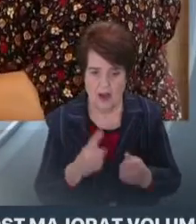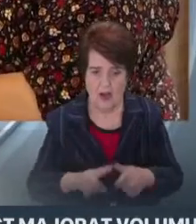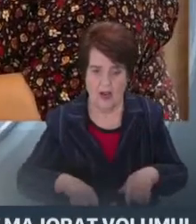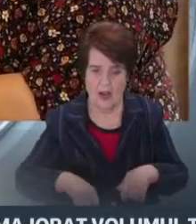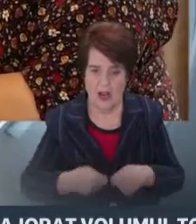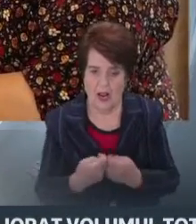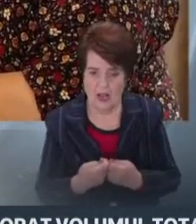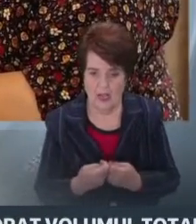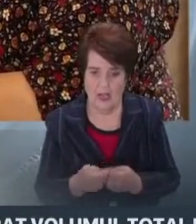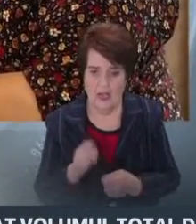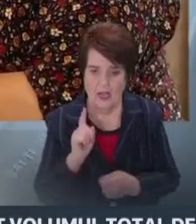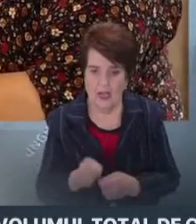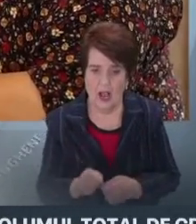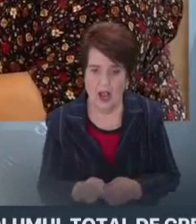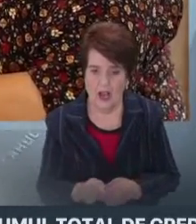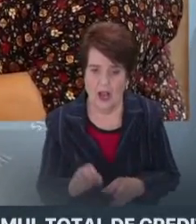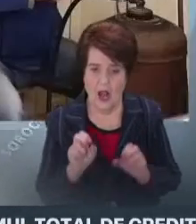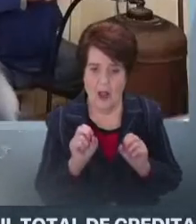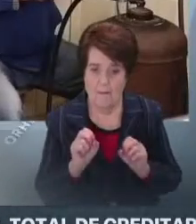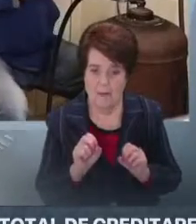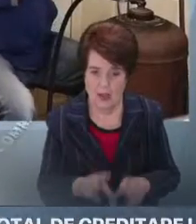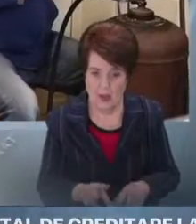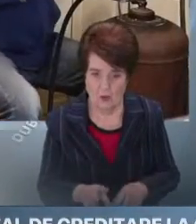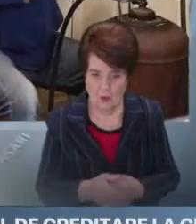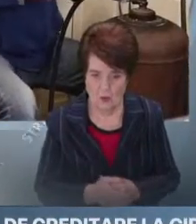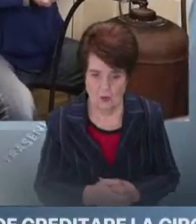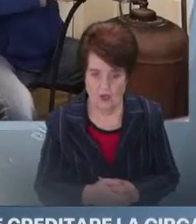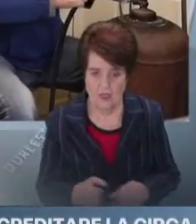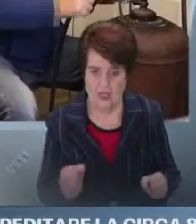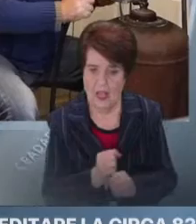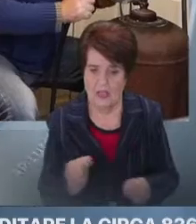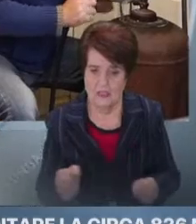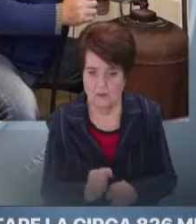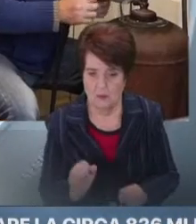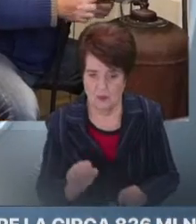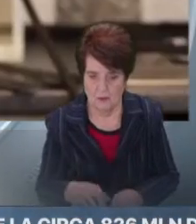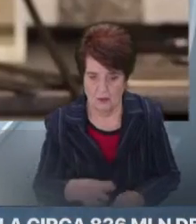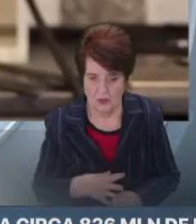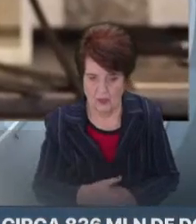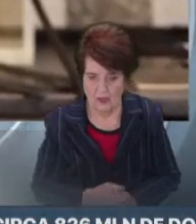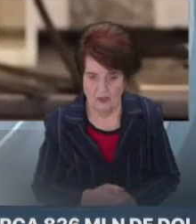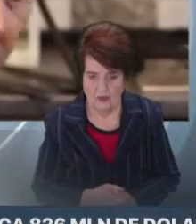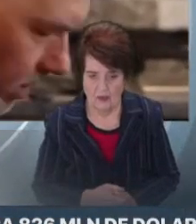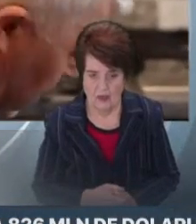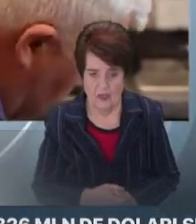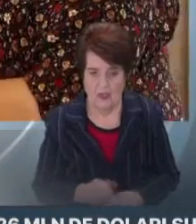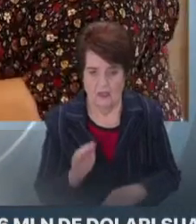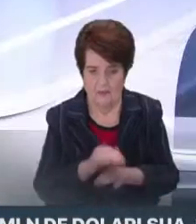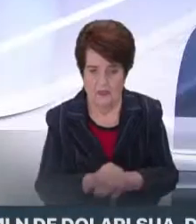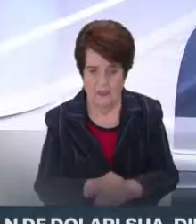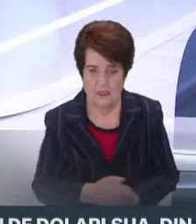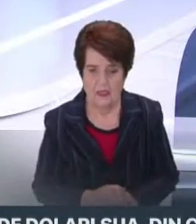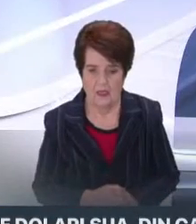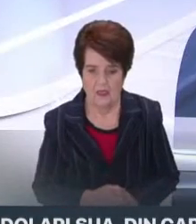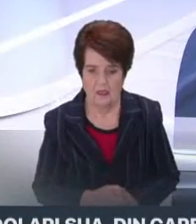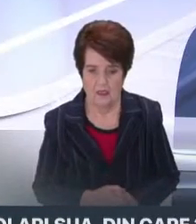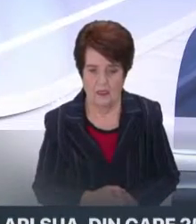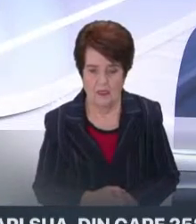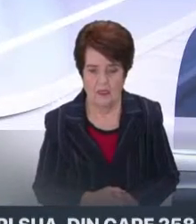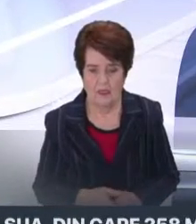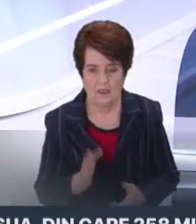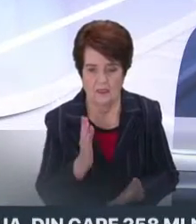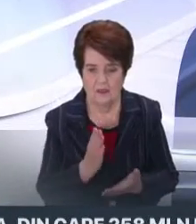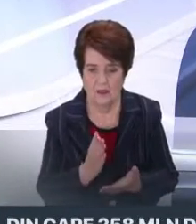care duc la pericolele de explozii care sunt depistate. Există o statistică,